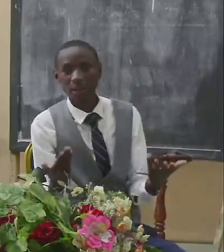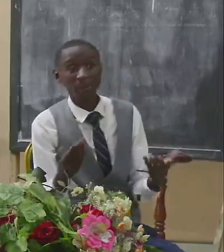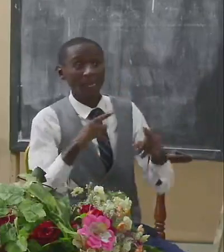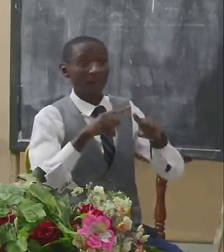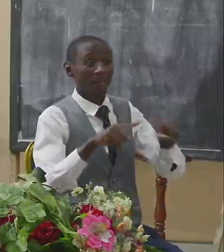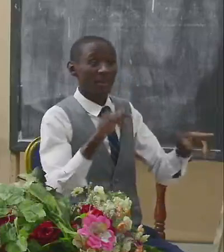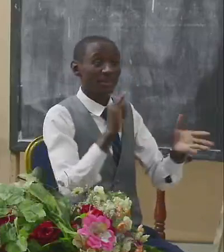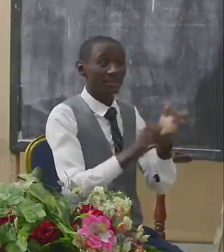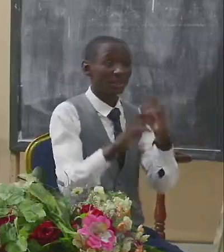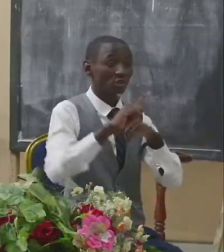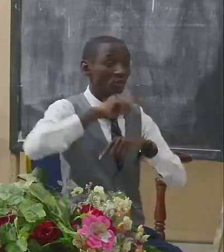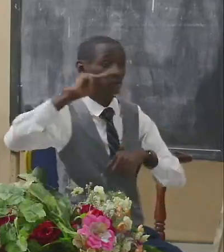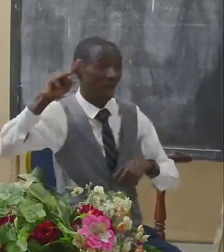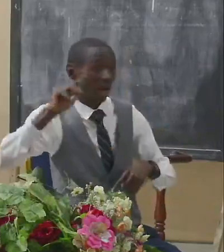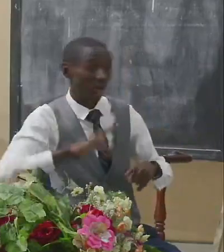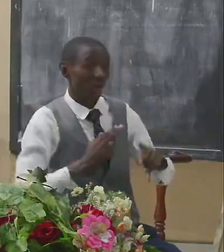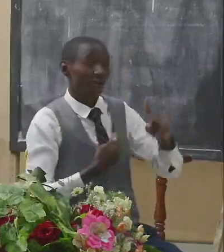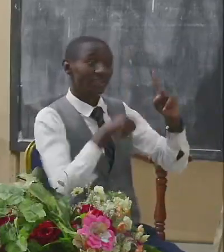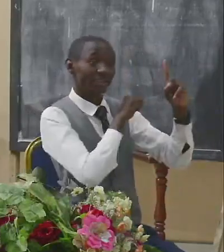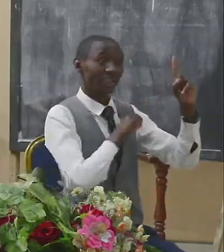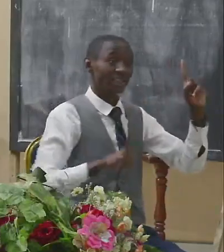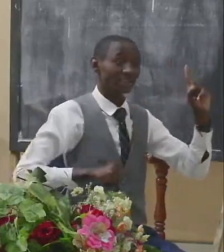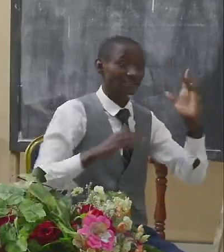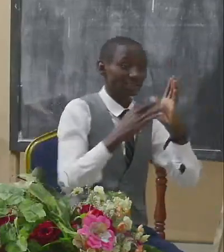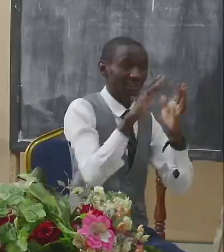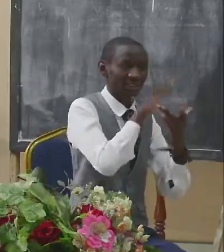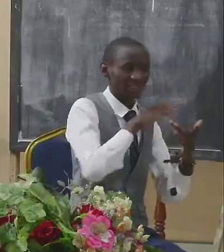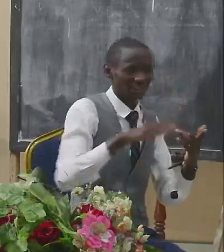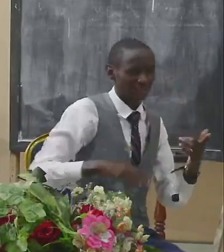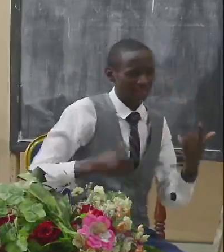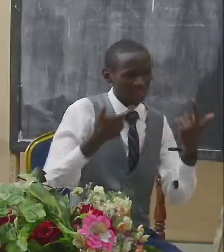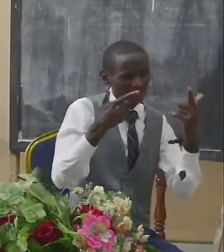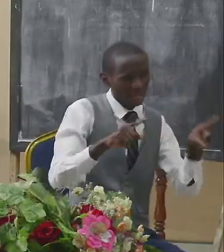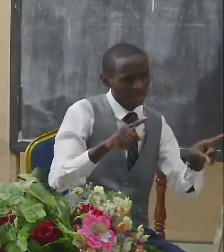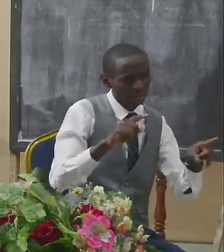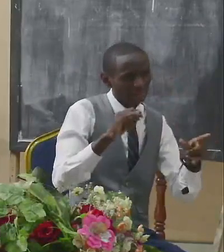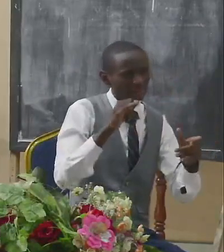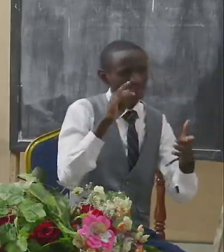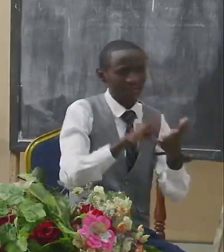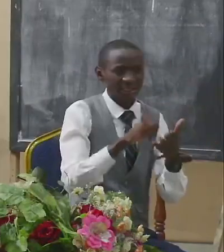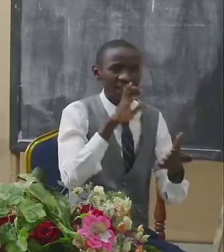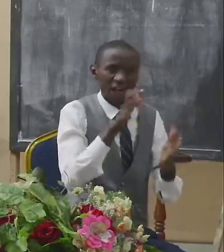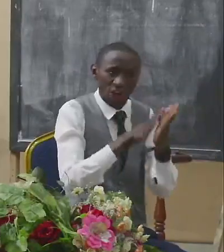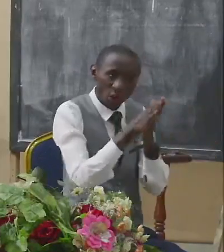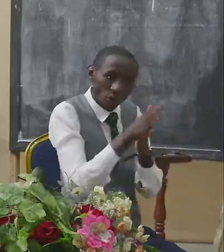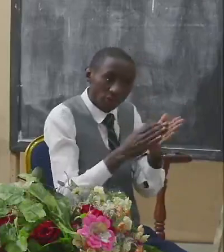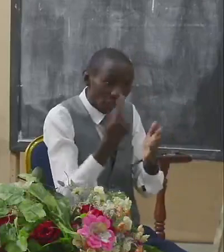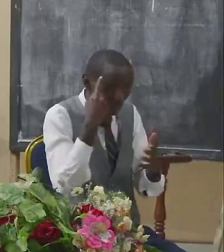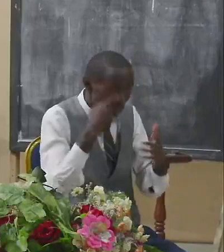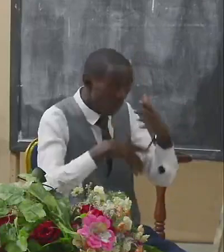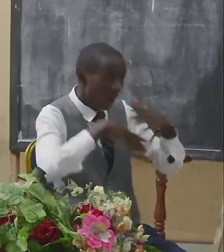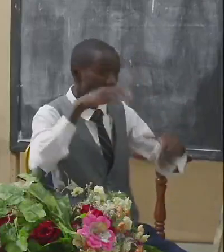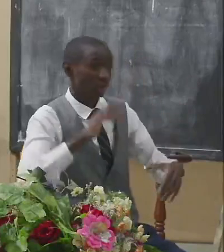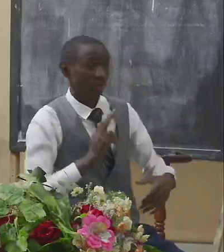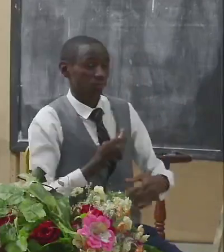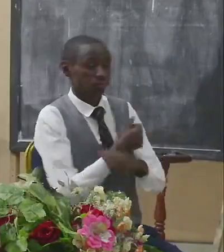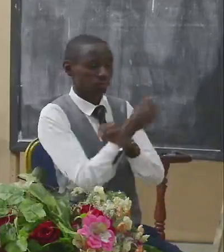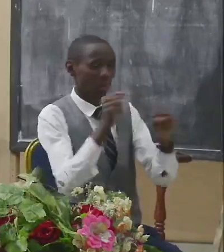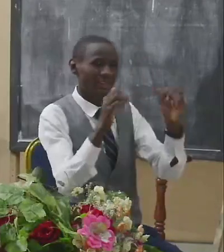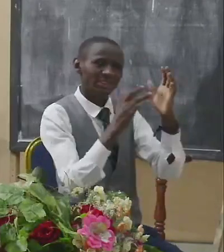Mais ce jour-là, lakini notre ile Seigneur, si, Bwana wetu, quand il s'agissait, wakati ilikuwa pour na ta rédemption, ukombozi il a